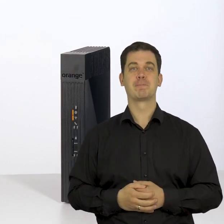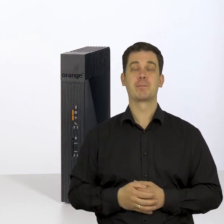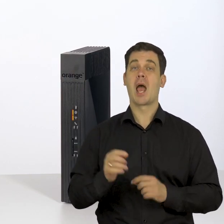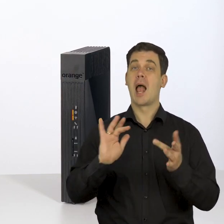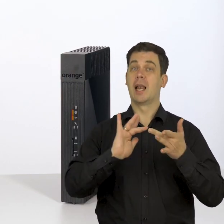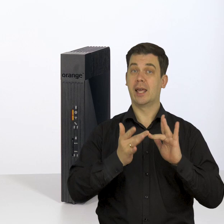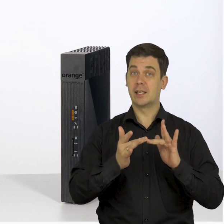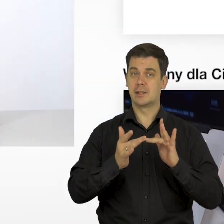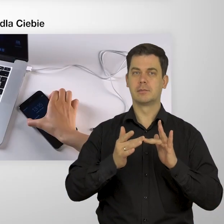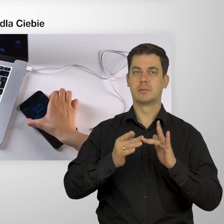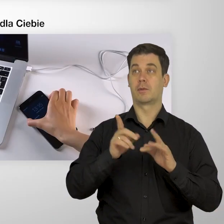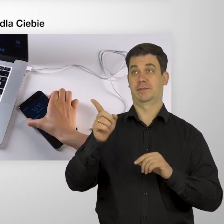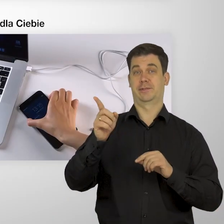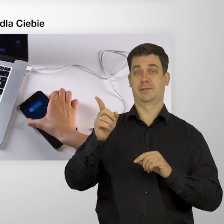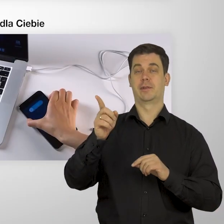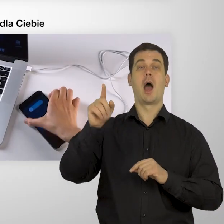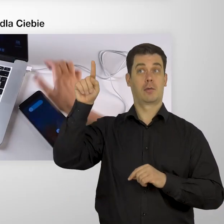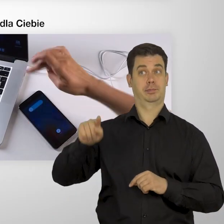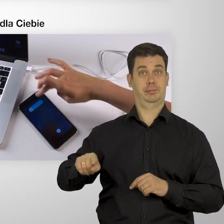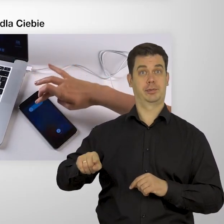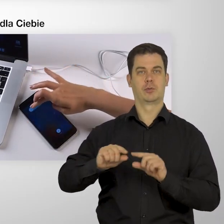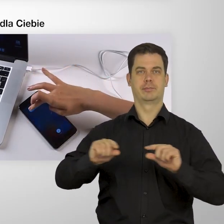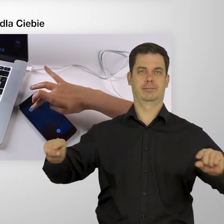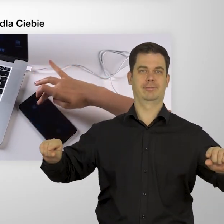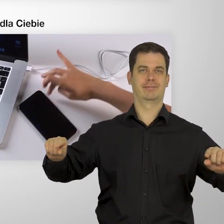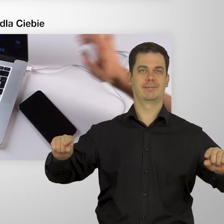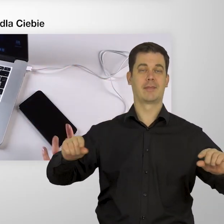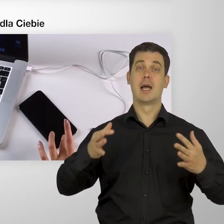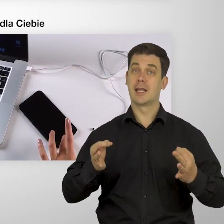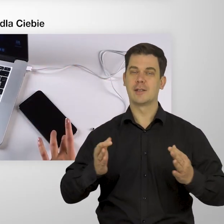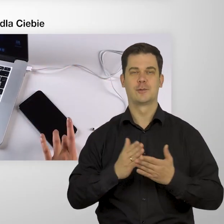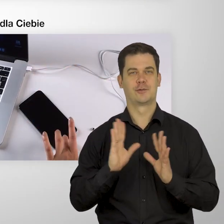z innego odcinka. Link do niego znajdziesz tutaj i w